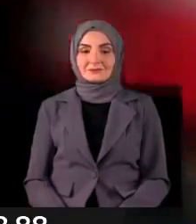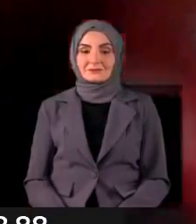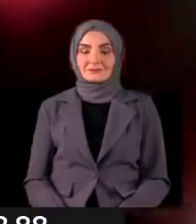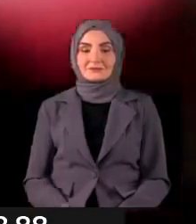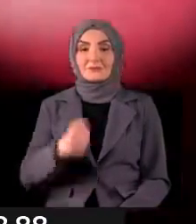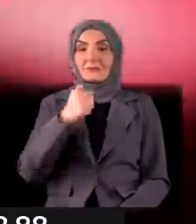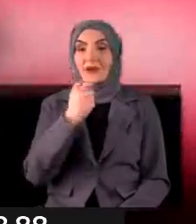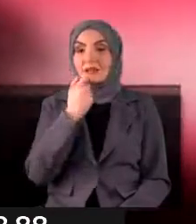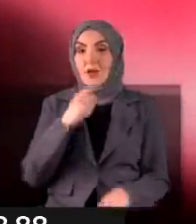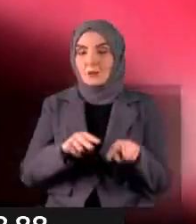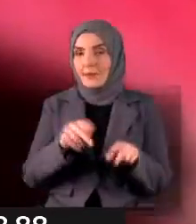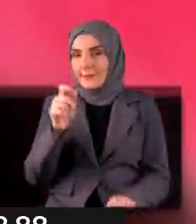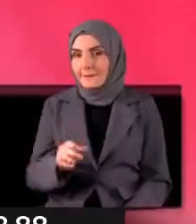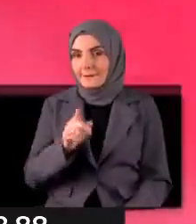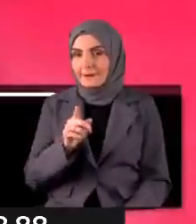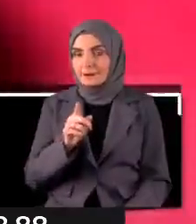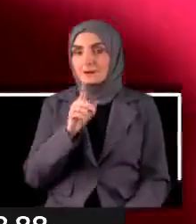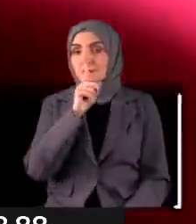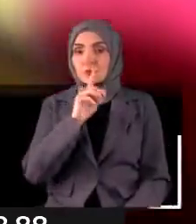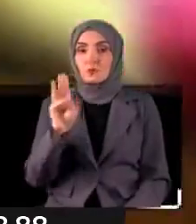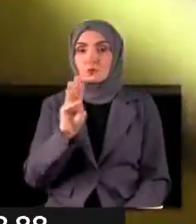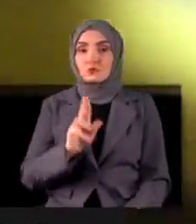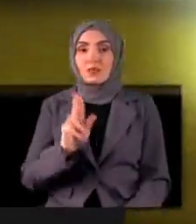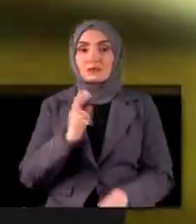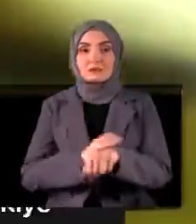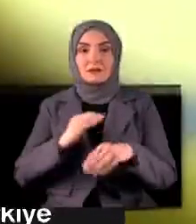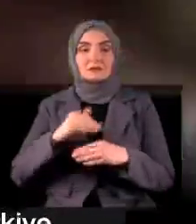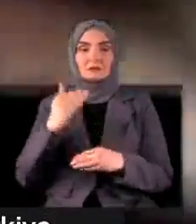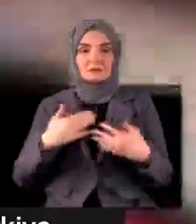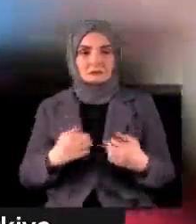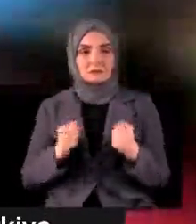Altı yaşındaki Mehmet de tam 137 saat sonra sağ salim